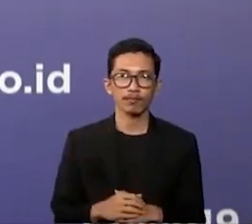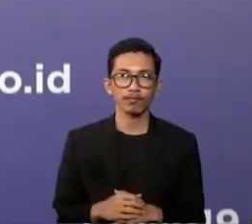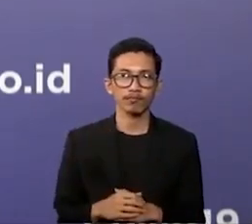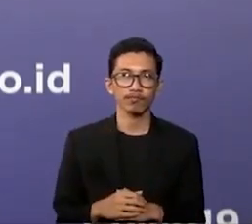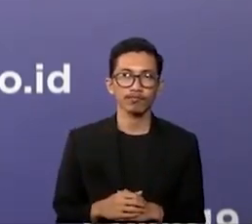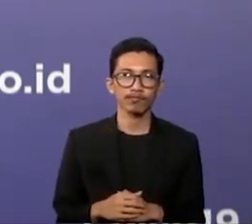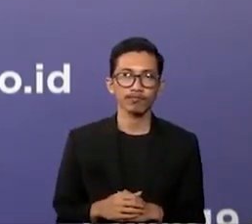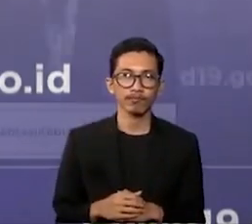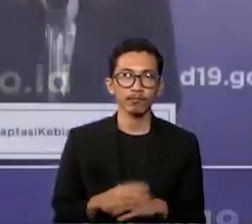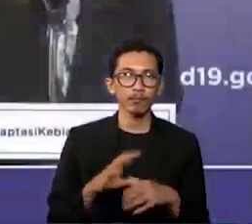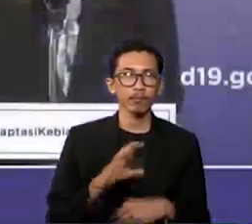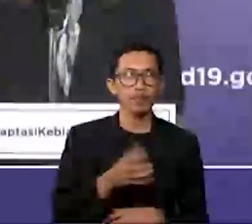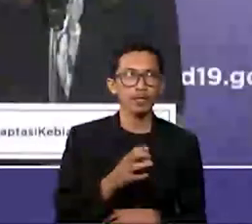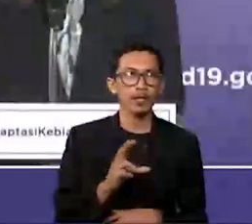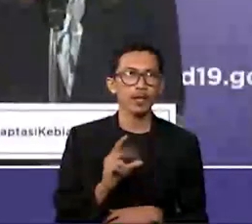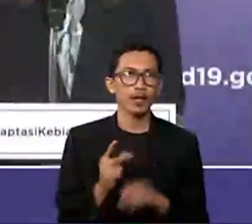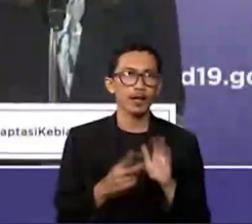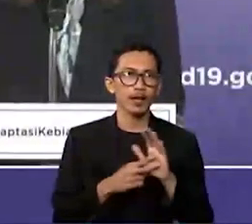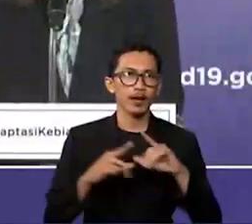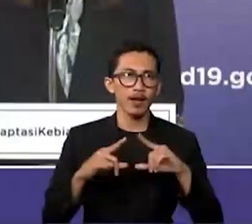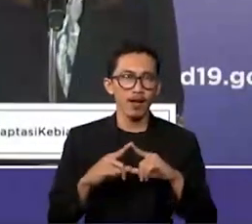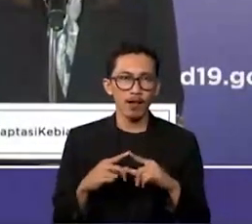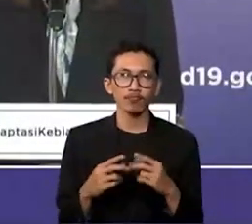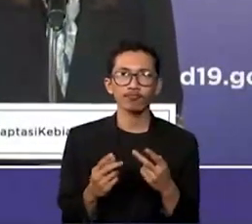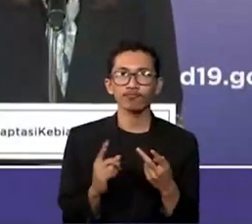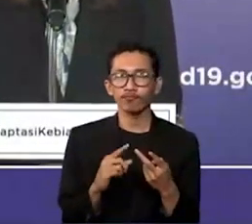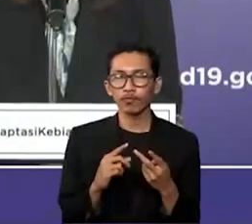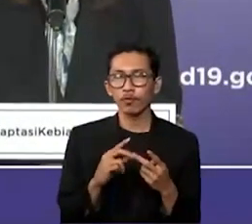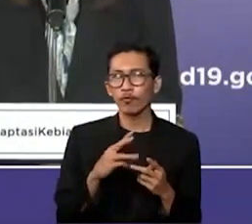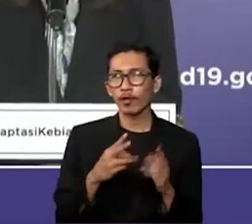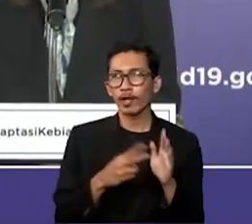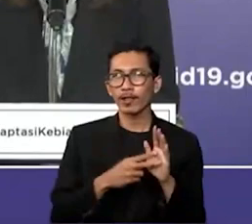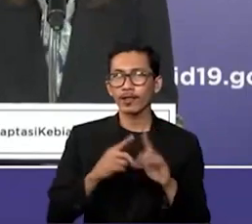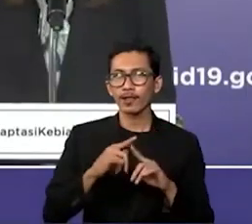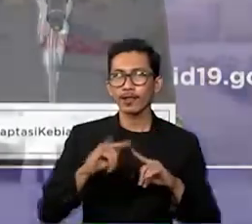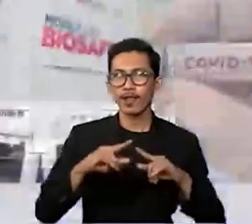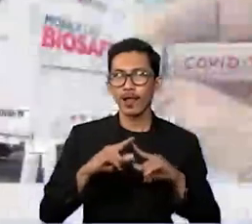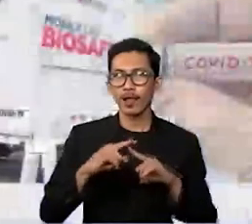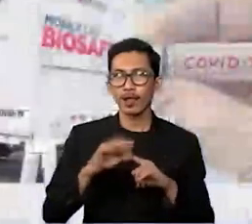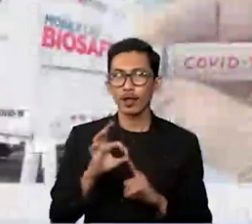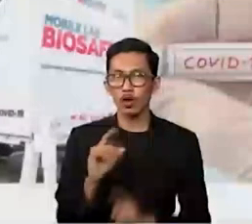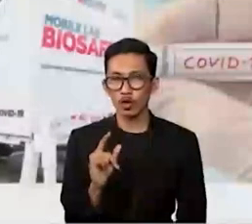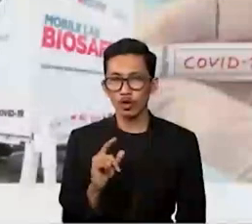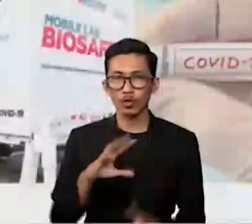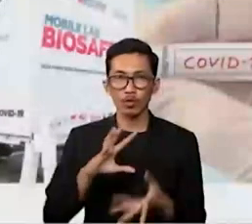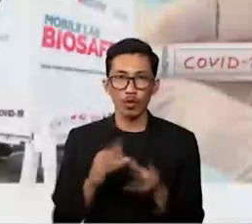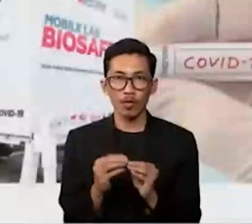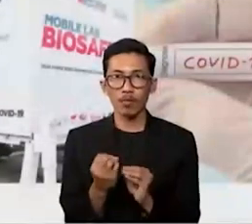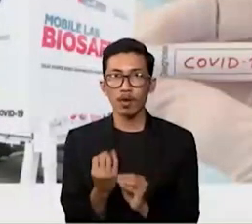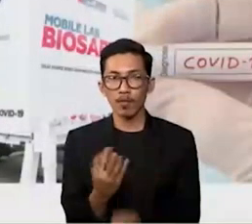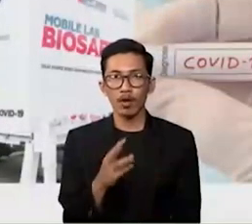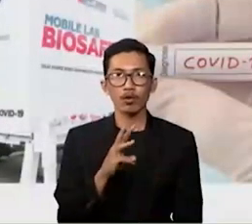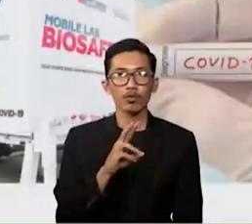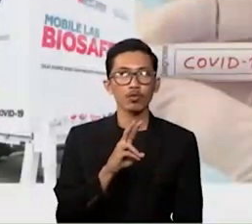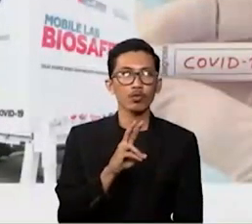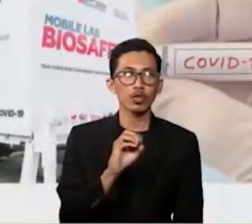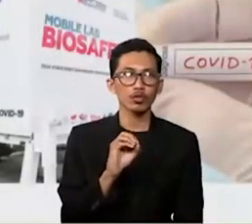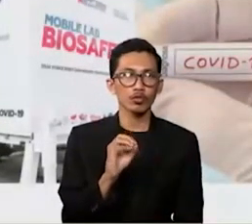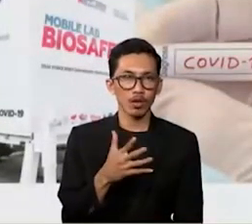dikit mesin Erna portable ventilator dan reagen sebanyak dua juta 250